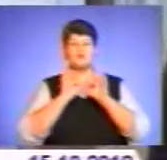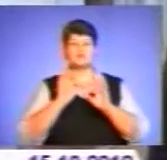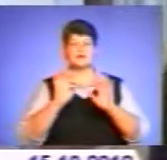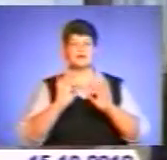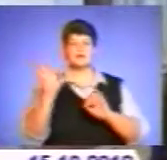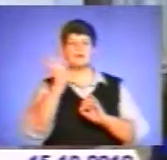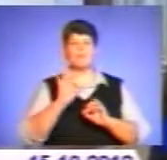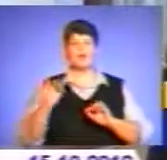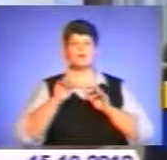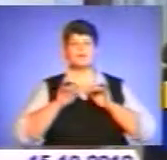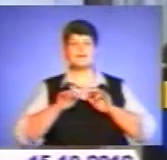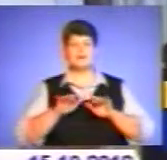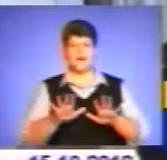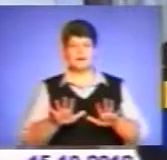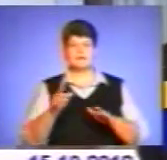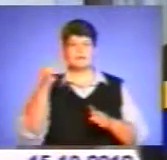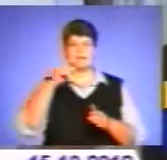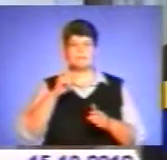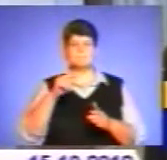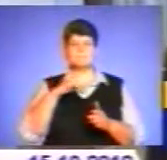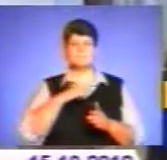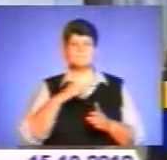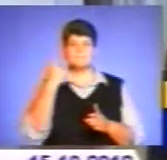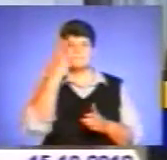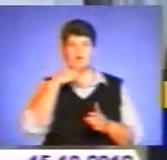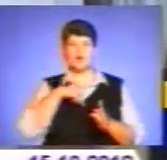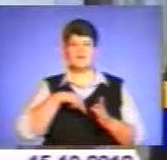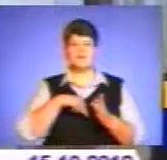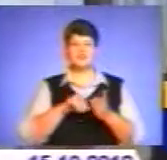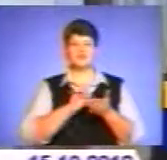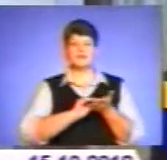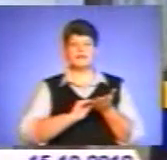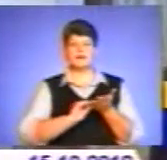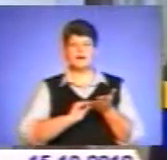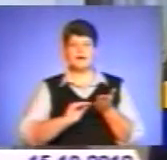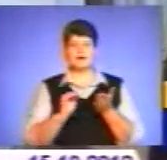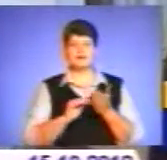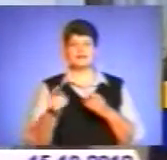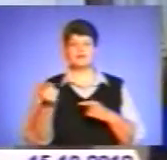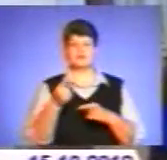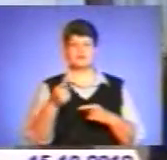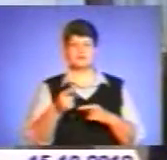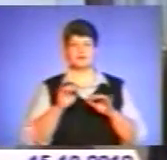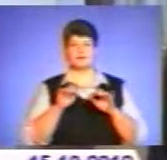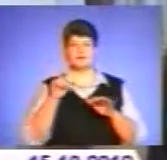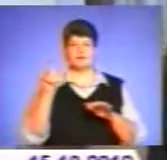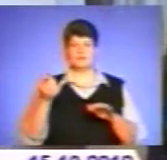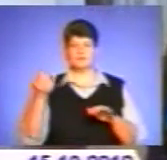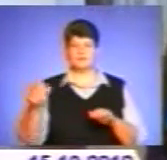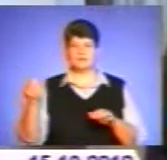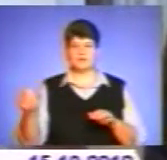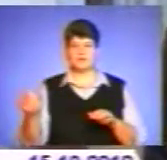про діяльність і біографічні дані основних діячів іменно Тернопільщини. То я сказав, 100